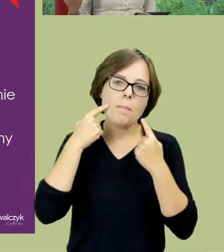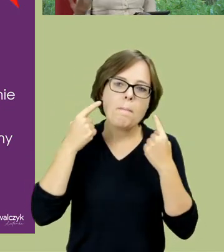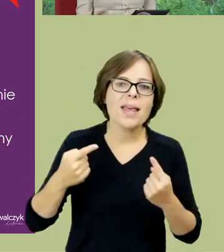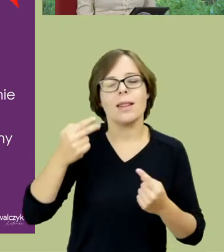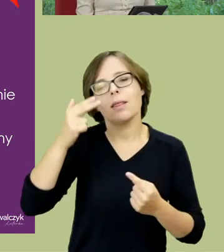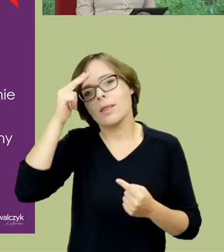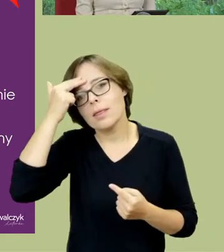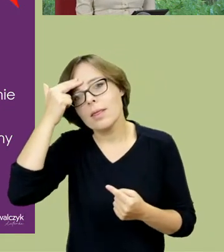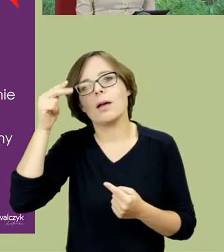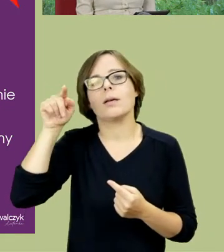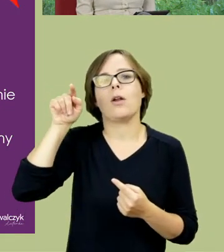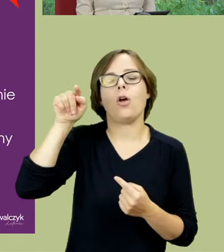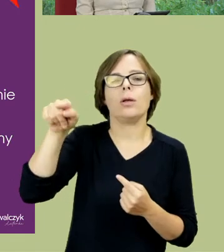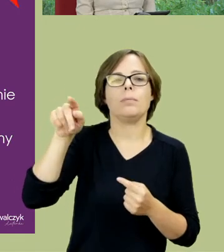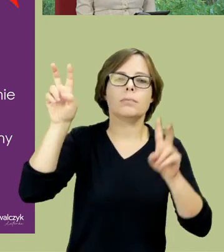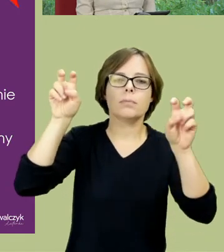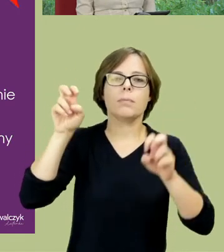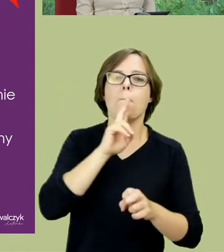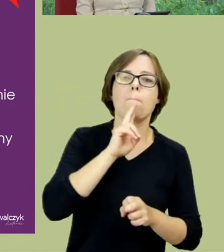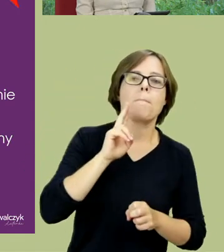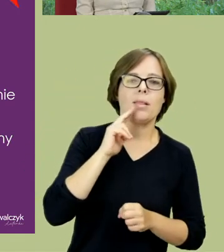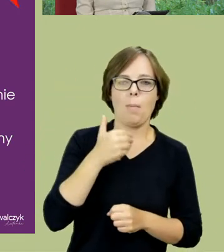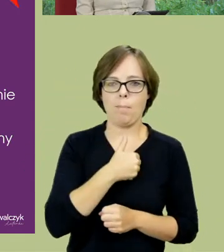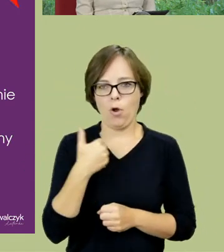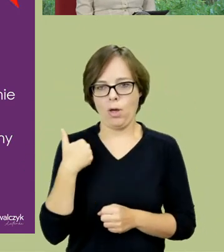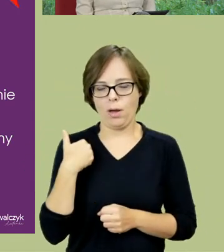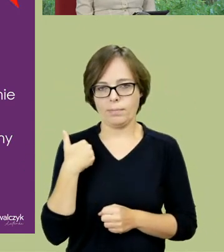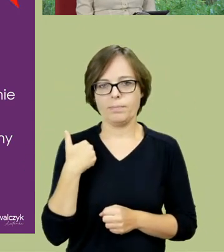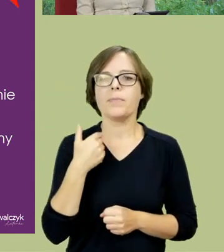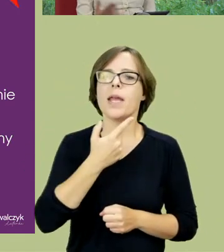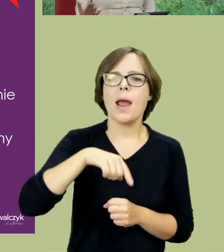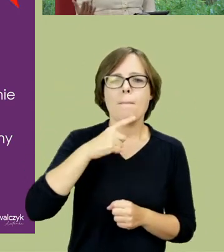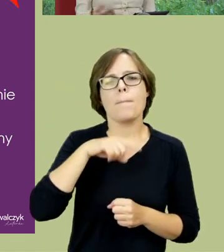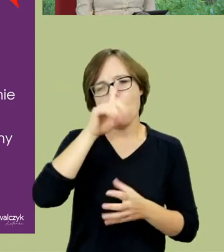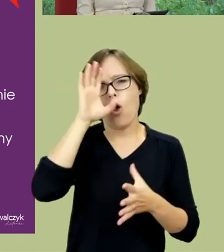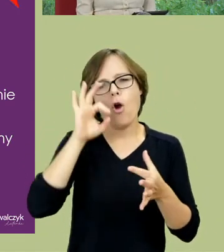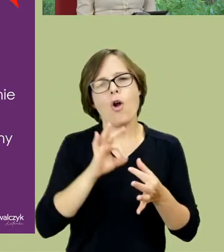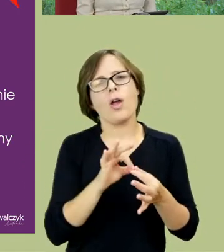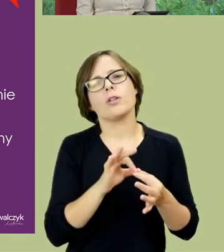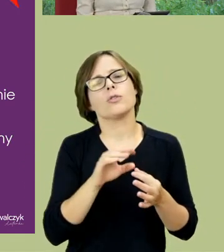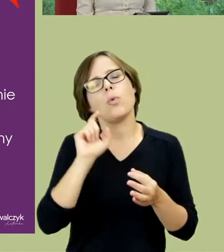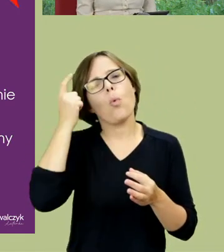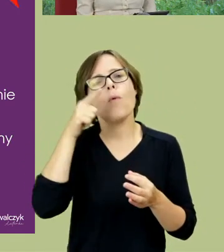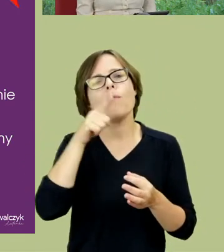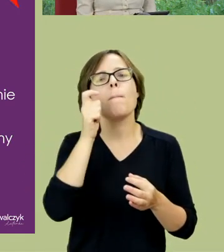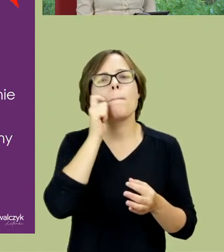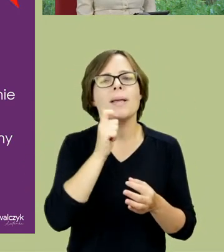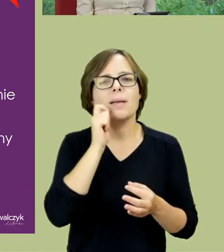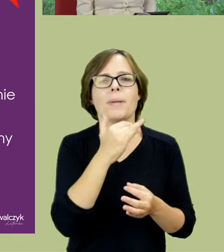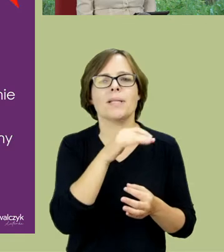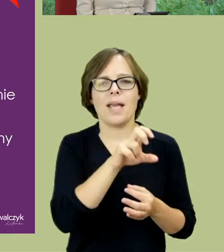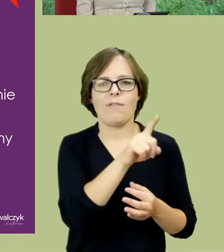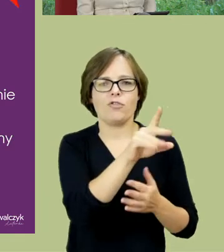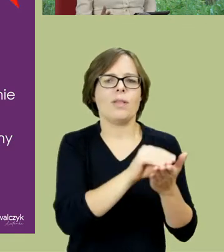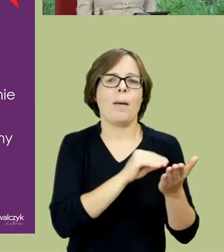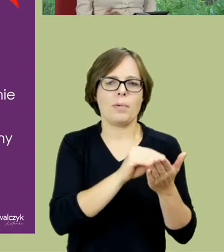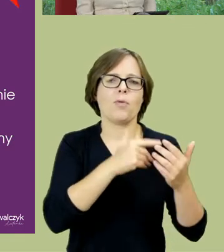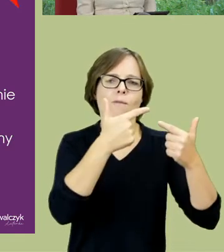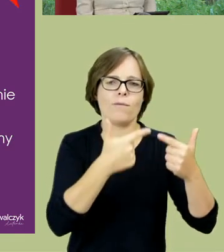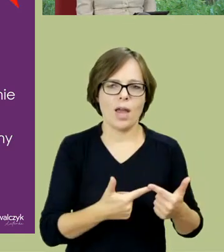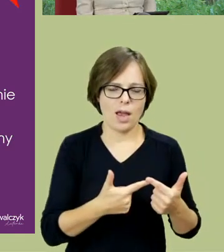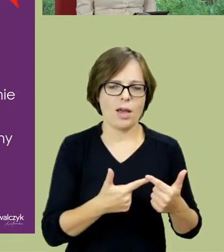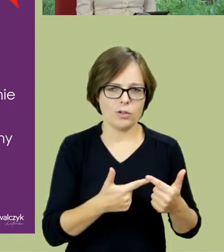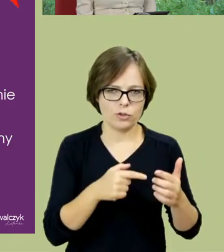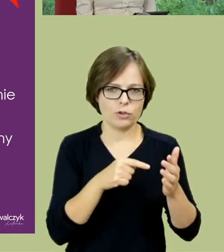z tej definicji, którą jakby ukuł Adam Mickiewicz w wierszu Do Matki Polki z 1830 roku. Ten mit